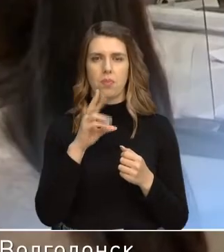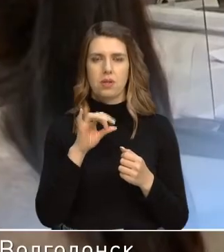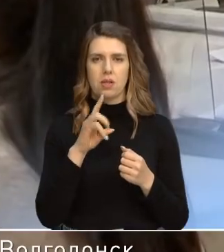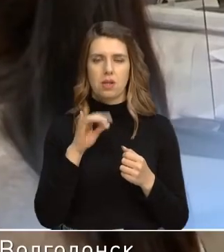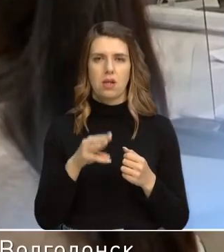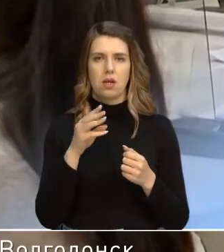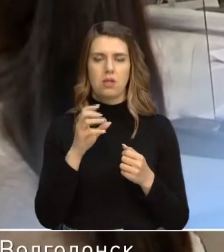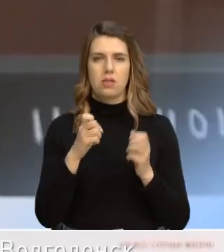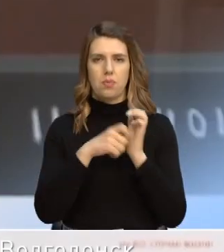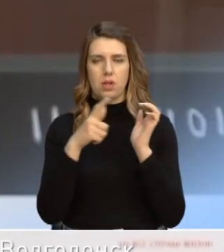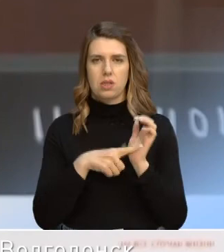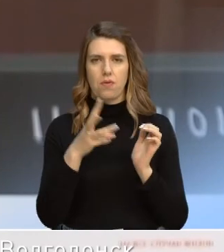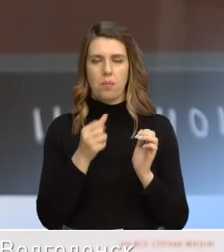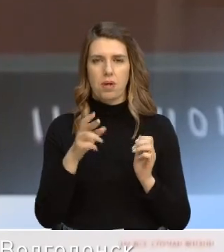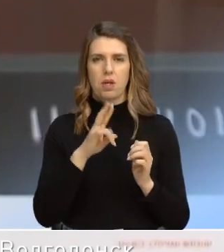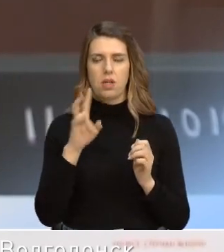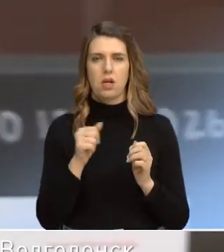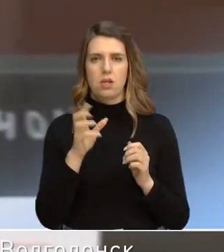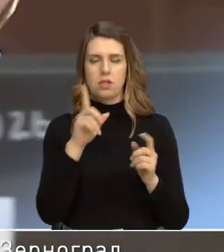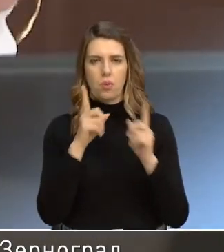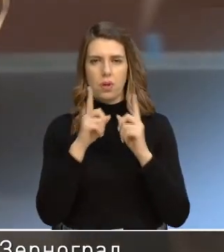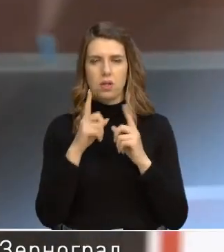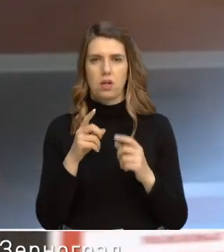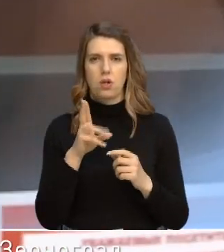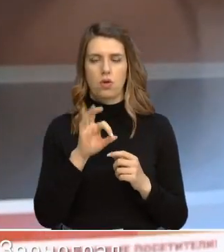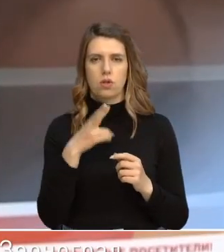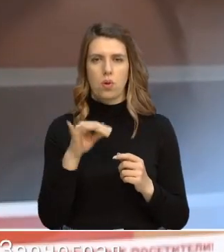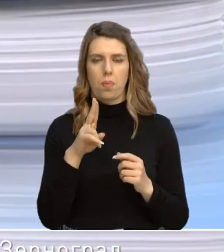президента планируется 17 мая на очередном заседании Донского парламента.